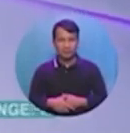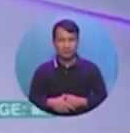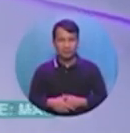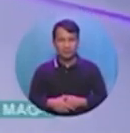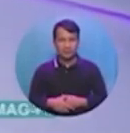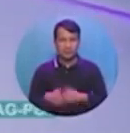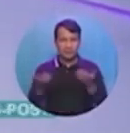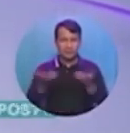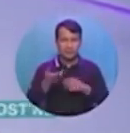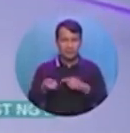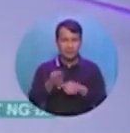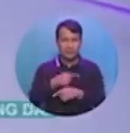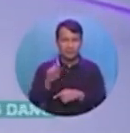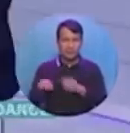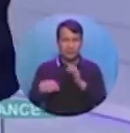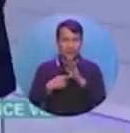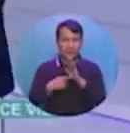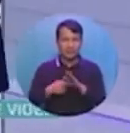Taga saan ka, ma'am?